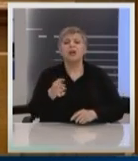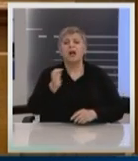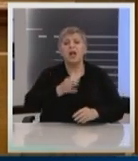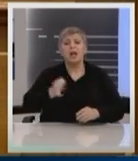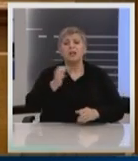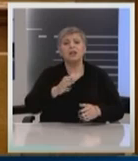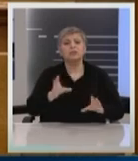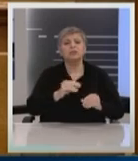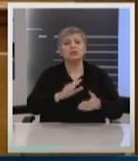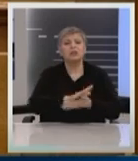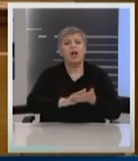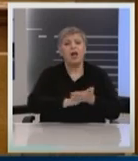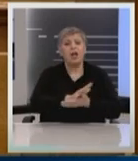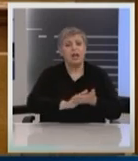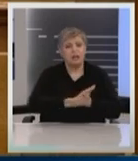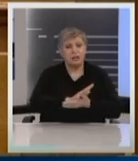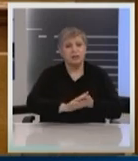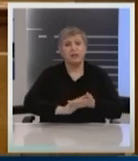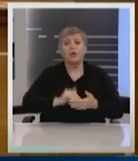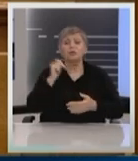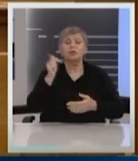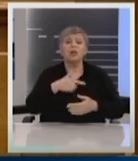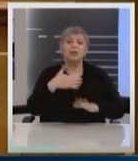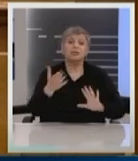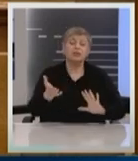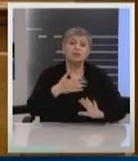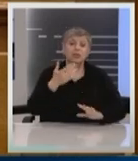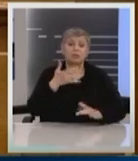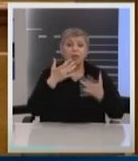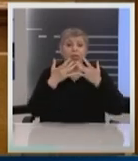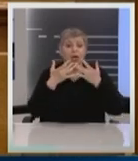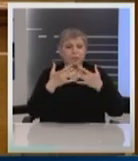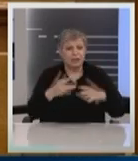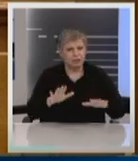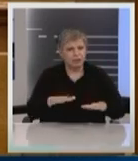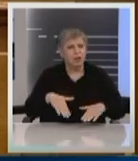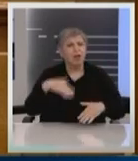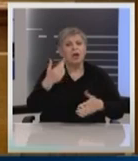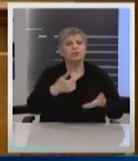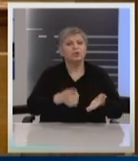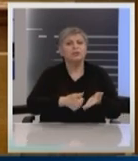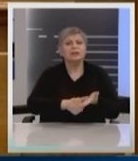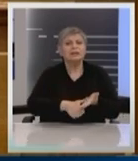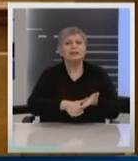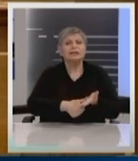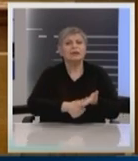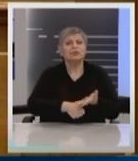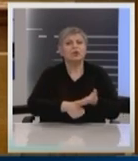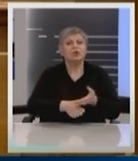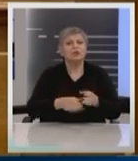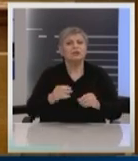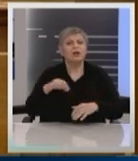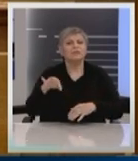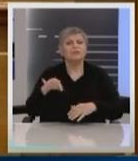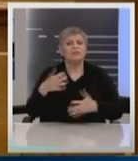κυβέρνηση. Έτσι λέγατε. Και νομίζω δεν τη ρίξατε. Για την Εκκλησία πέρασε η ταυτότητα φίλου στα 15. Δεν πέρασε